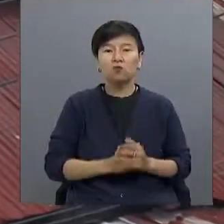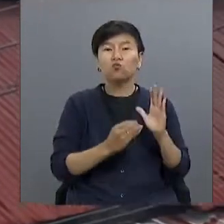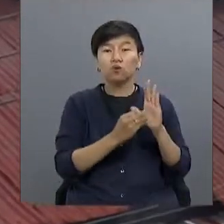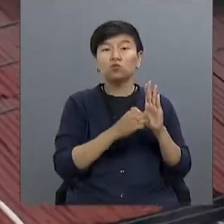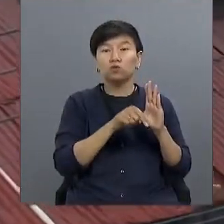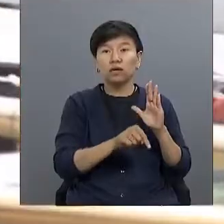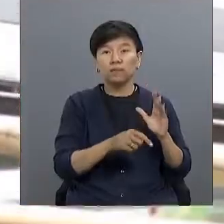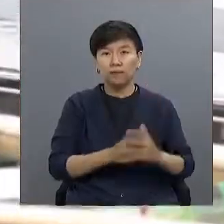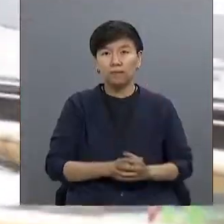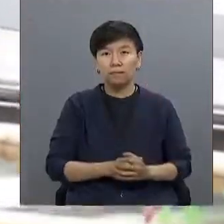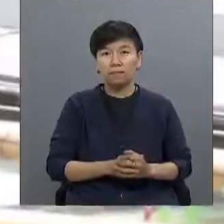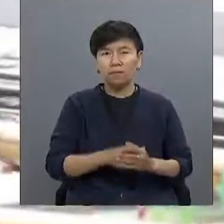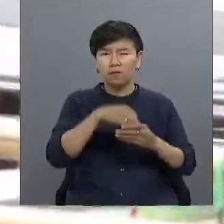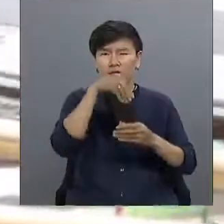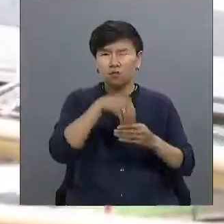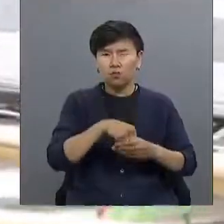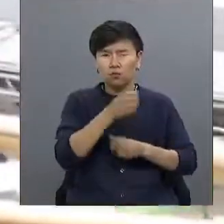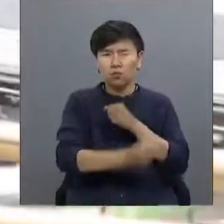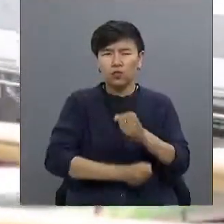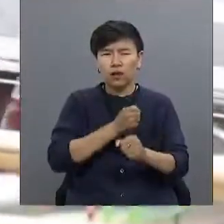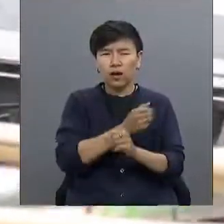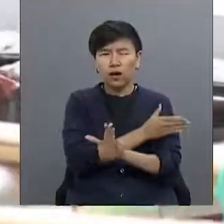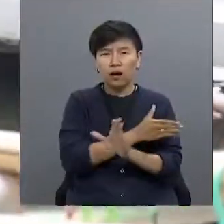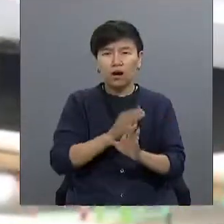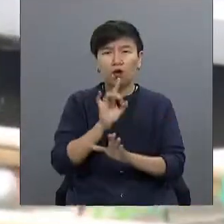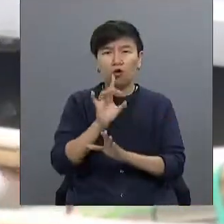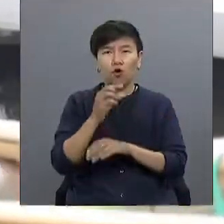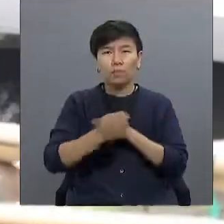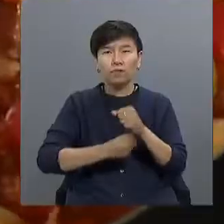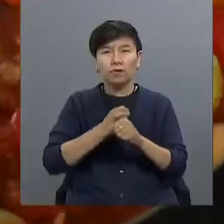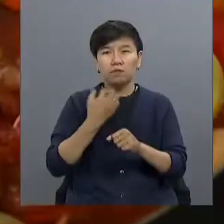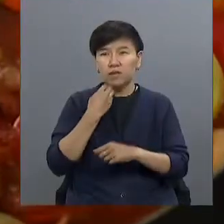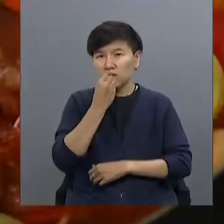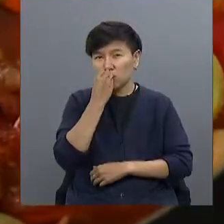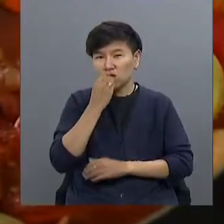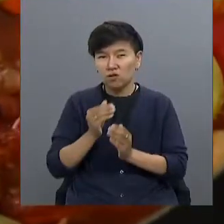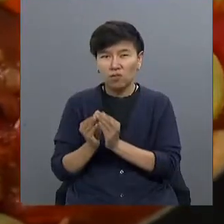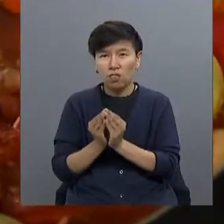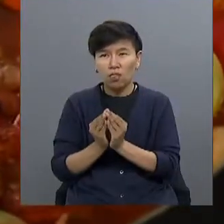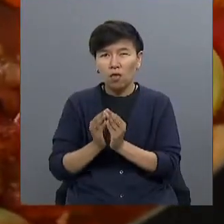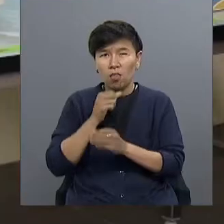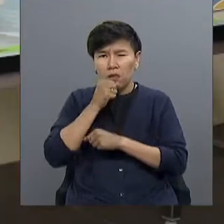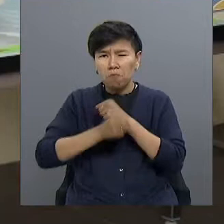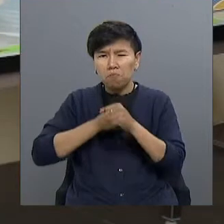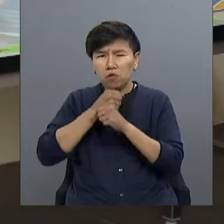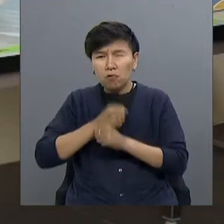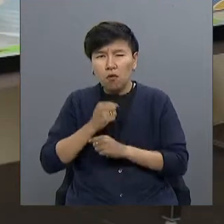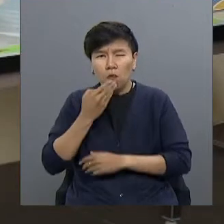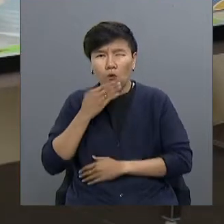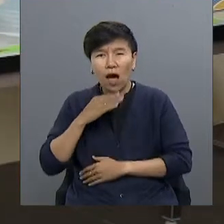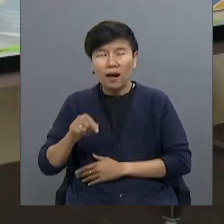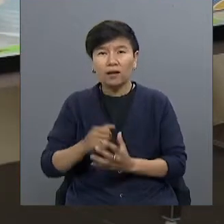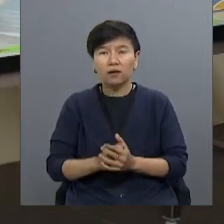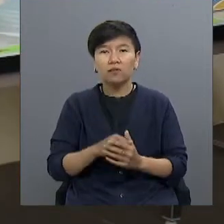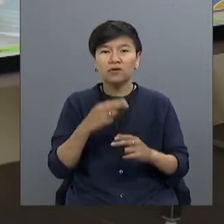ซึ่งตั้งถิ่นฐานมายาวนานกว่า100ปีและมีอาหารโบราณบาบอสแด็กหรือแกงส้มเขมรที่มี